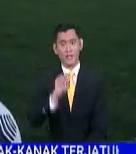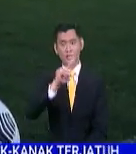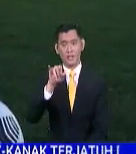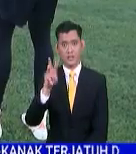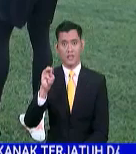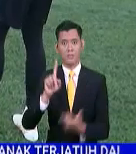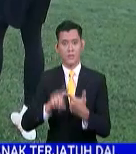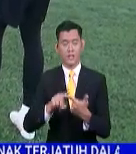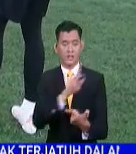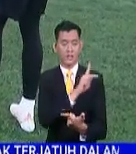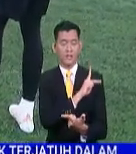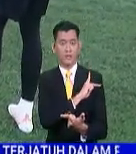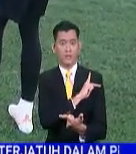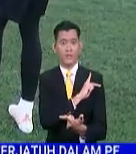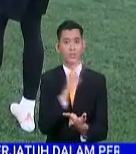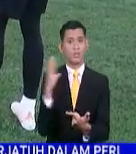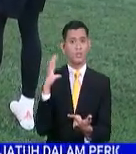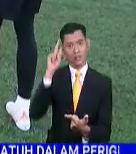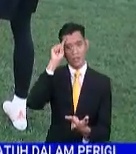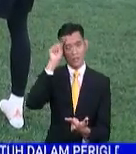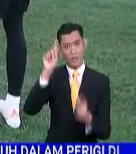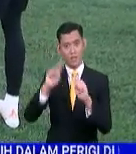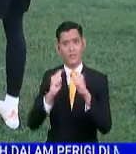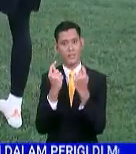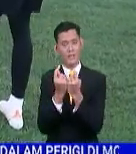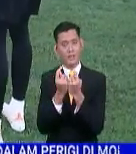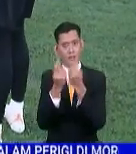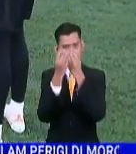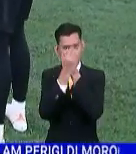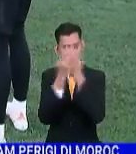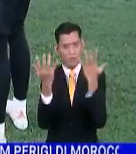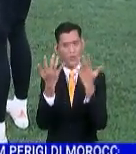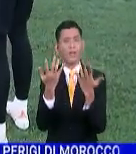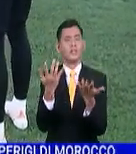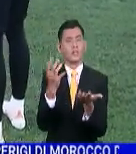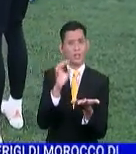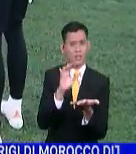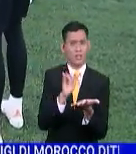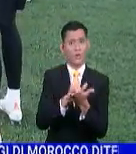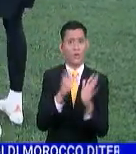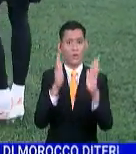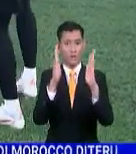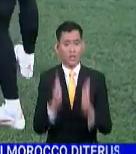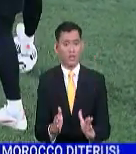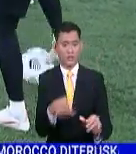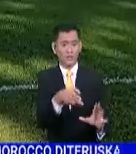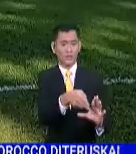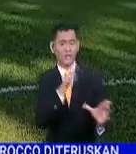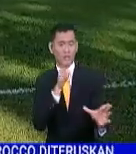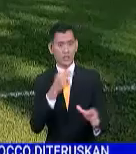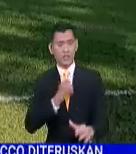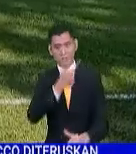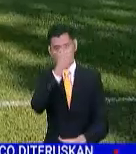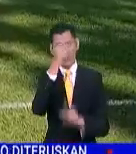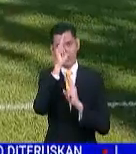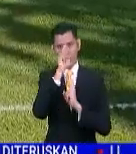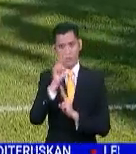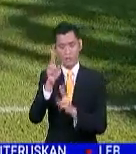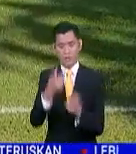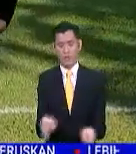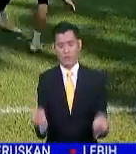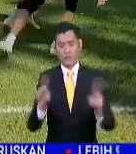ketua jurulatih Terengganu FC Muhammad Nafuzi Muhammad Zain adalah antara yang menarik diri untuk dicalonkan kerana menghormati